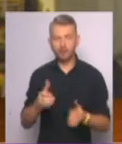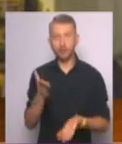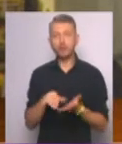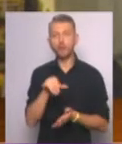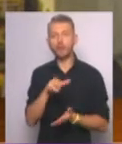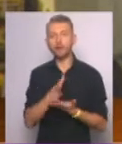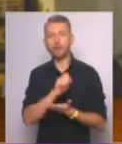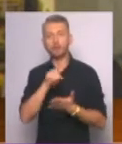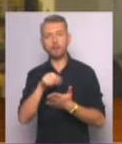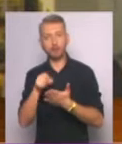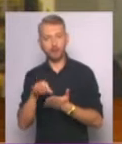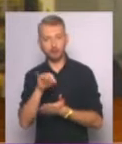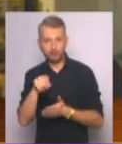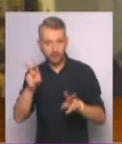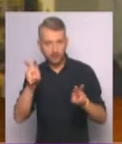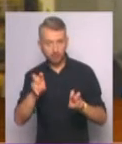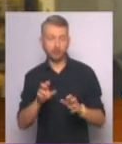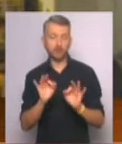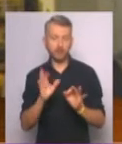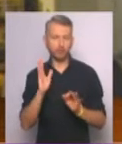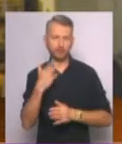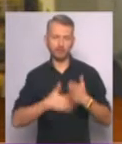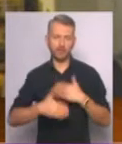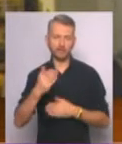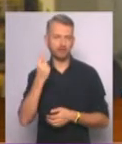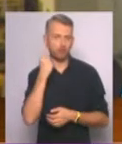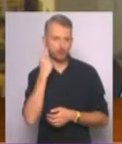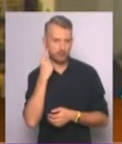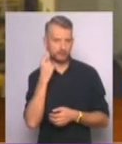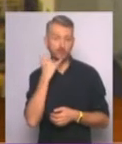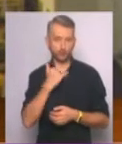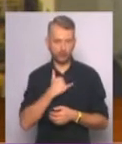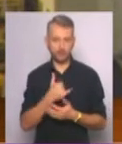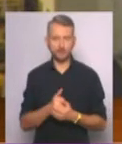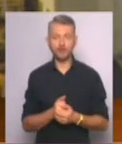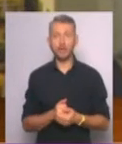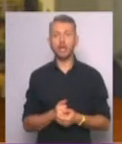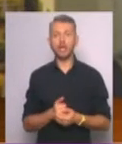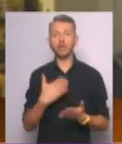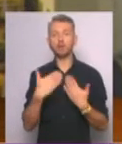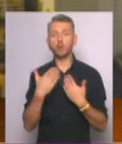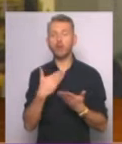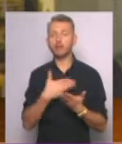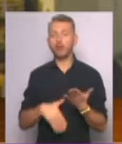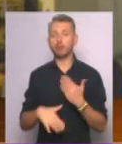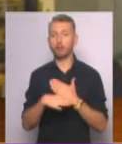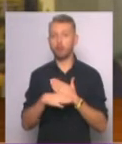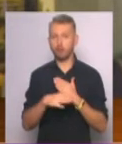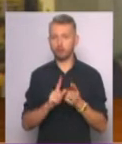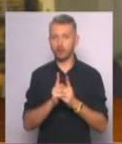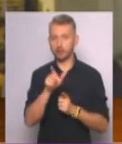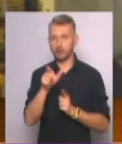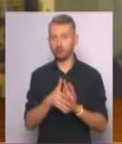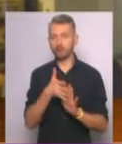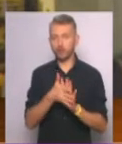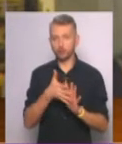вас є питання з цієї теми, ми, звичайно, будемо раді вас почути. Долучайтеся. Я традиційно вам нагадаю, що спілкуватись нам допомагає перекладач жестової мови